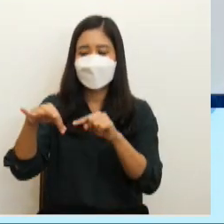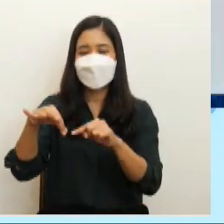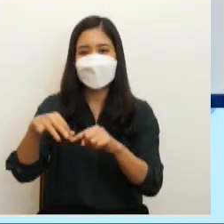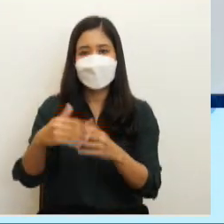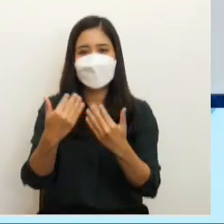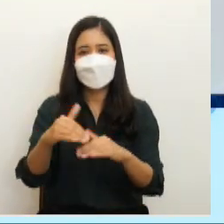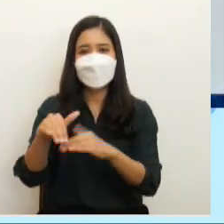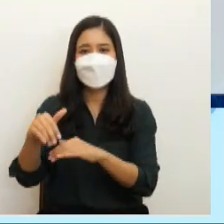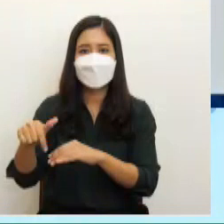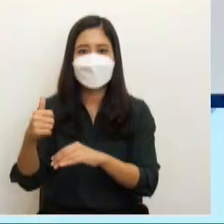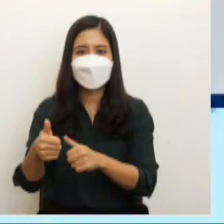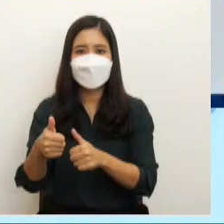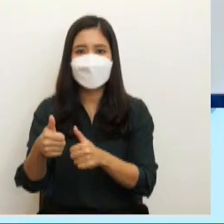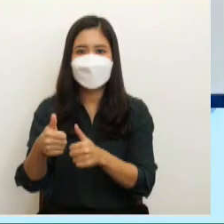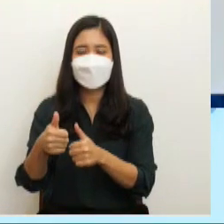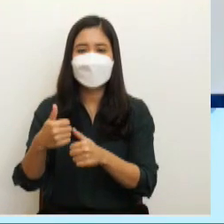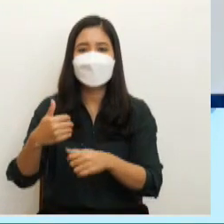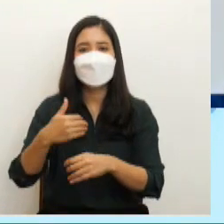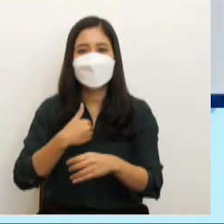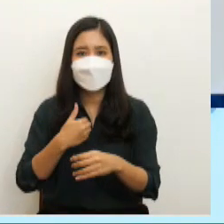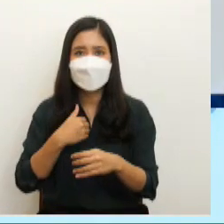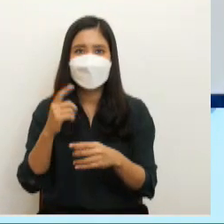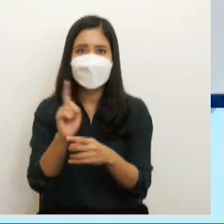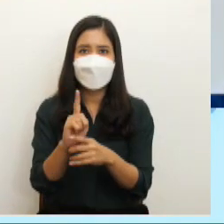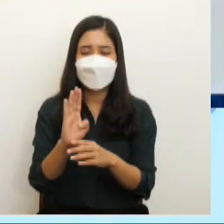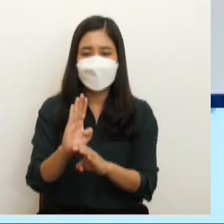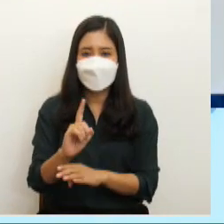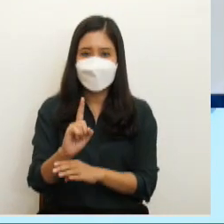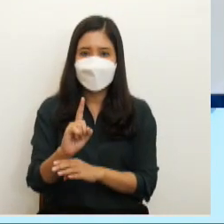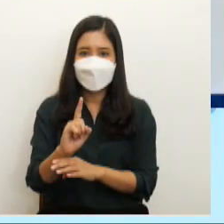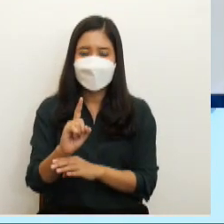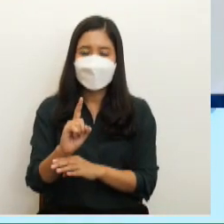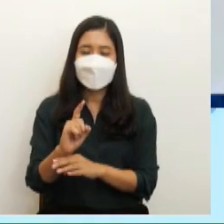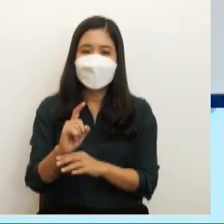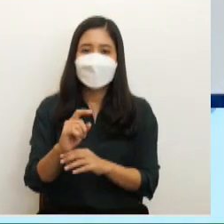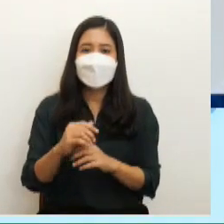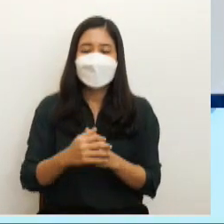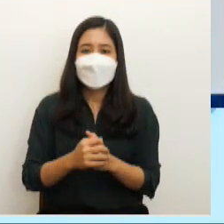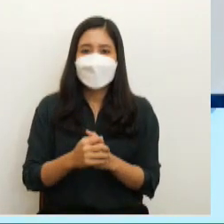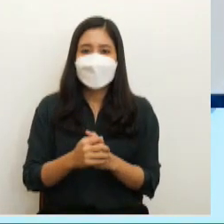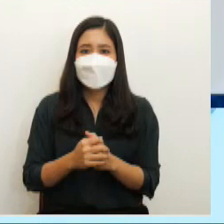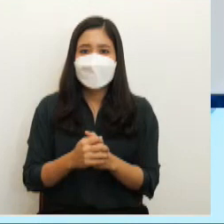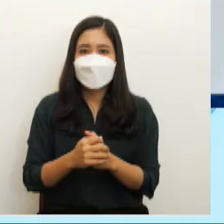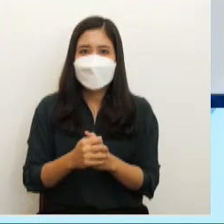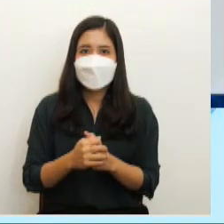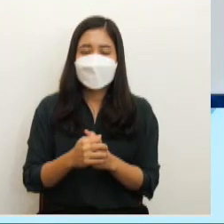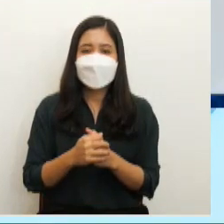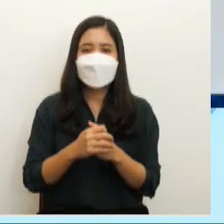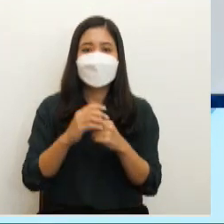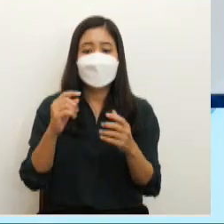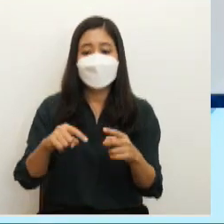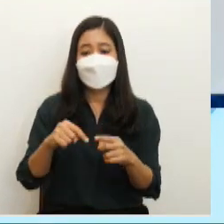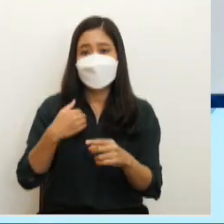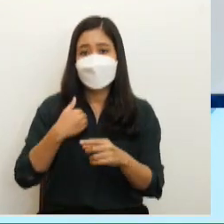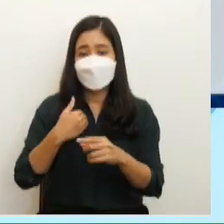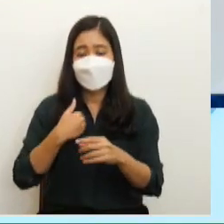ชีกลางได้อยู่แล้วแต่จะมีอีกกรณีหนึ่งนะครับที่ทุกคนประสานมาเป็นอย่างมากก็คือในกรณีของครูเอกชน